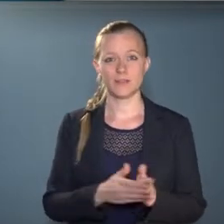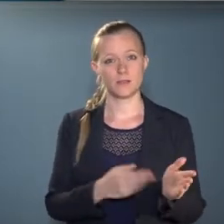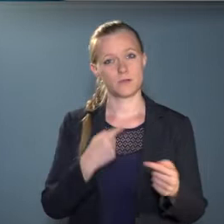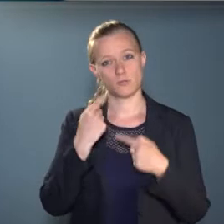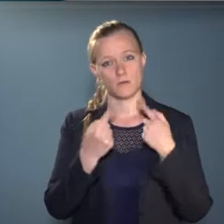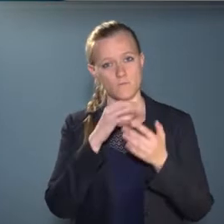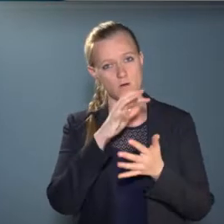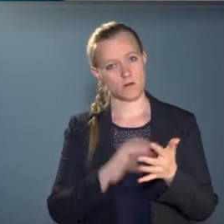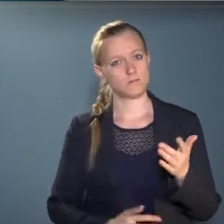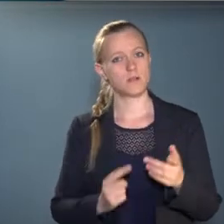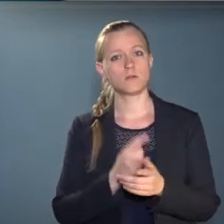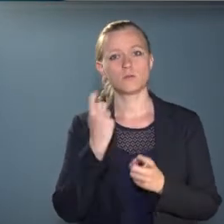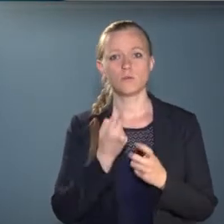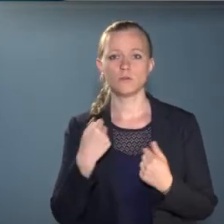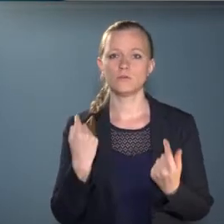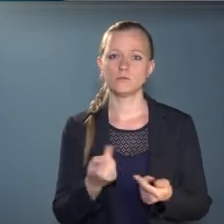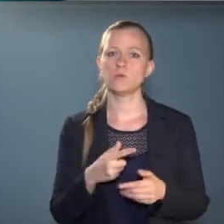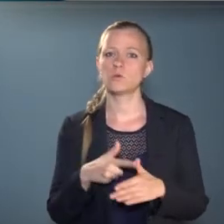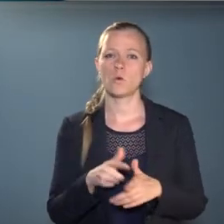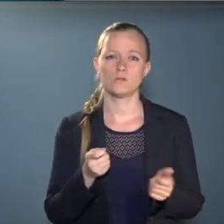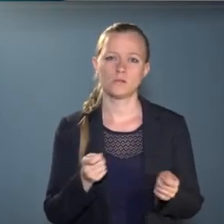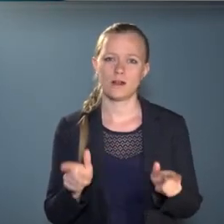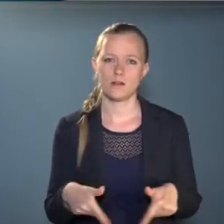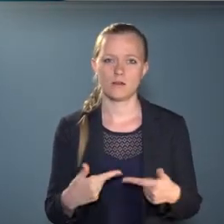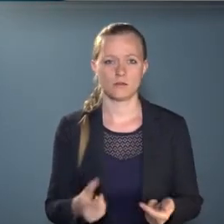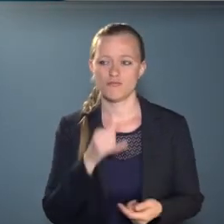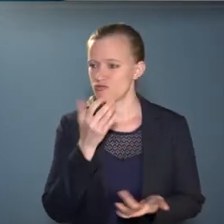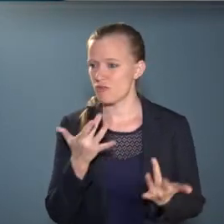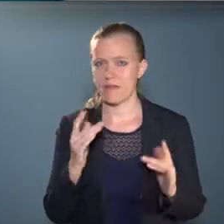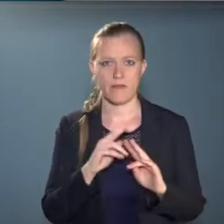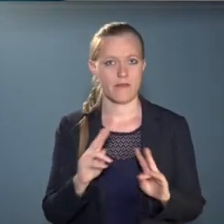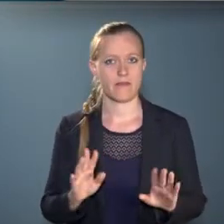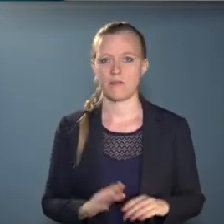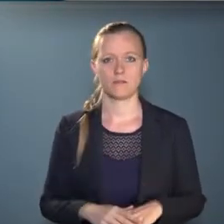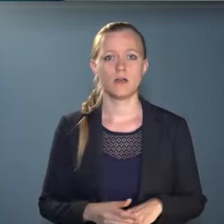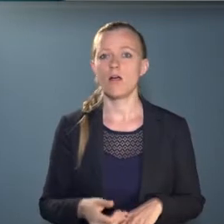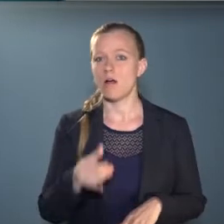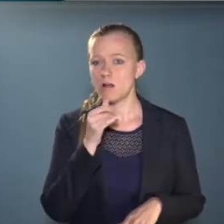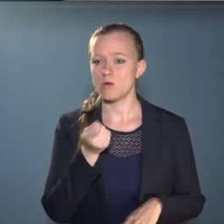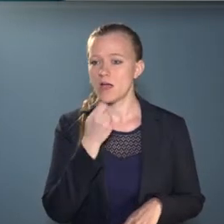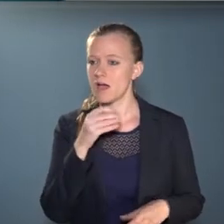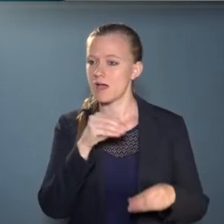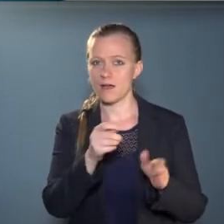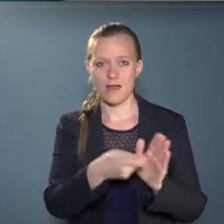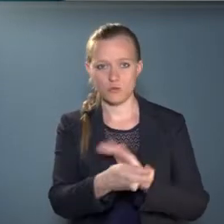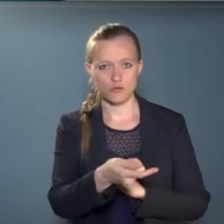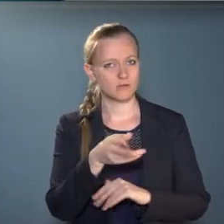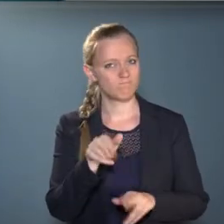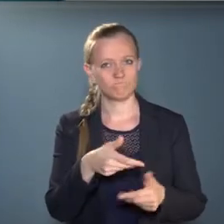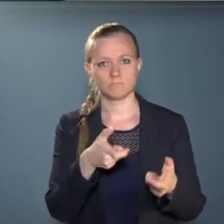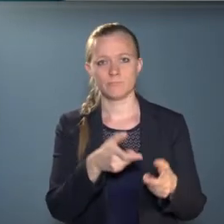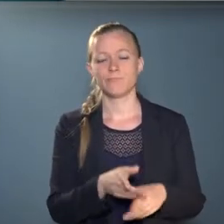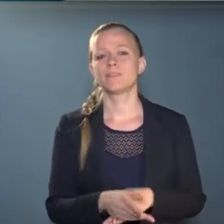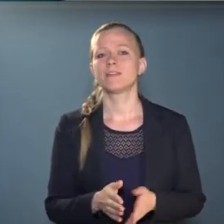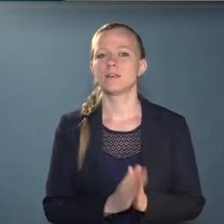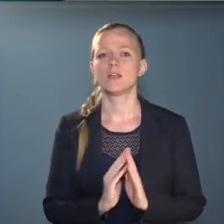fogalmaztunk meg, úgy véljük, hogy kontrollálatlan módon nincs helye az alkoholárosításnak a dohányboltokban, ezért kérjük a